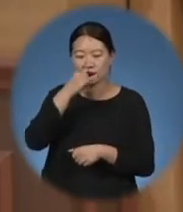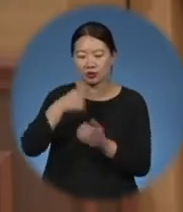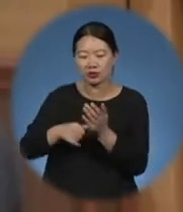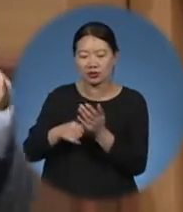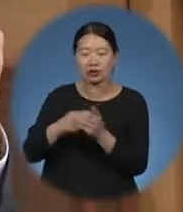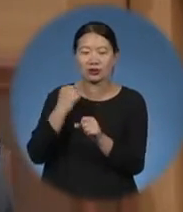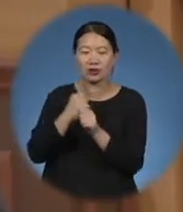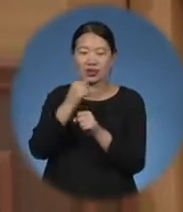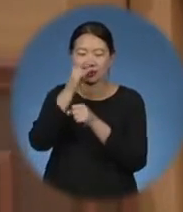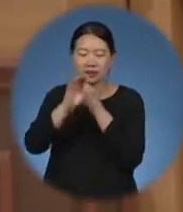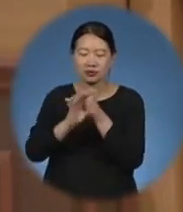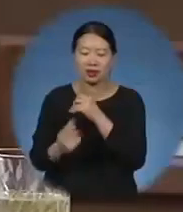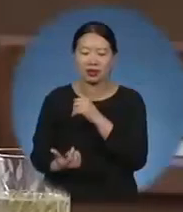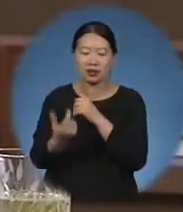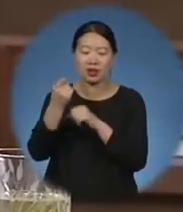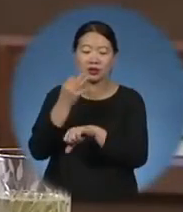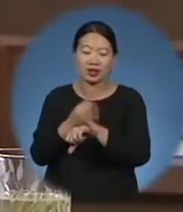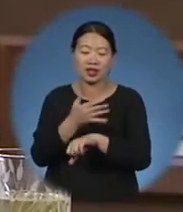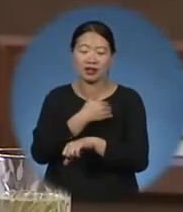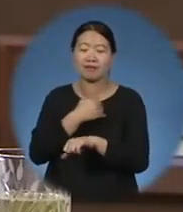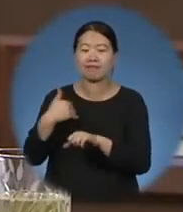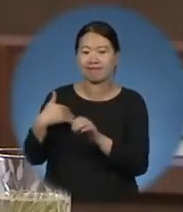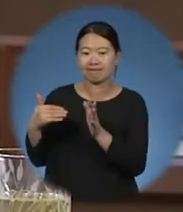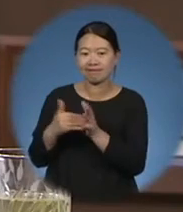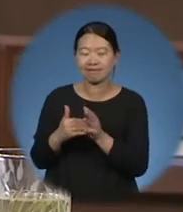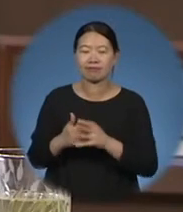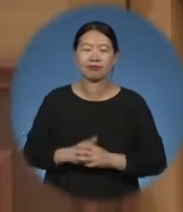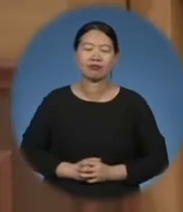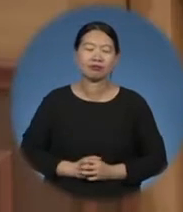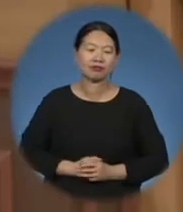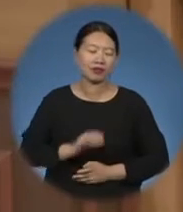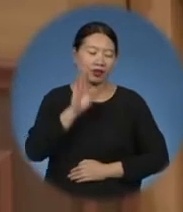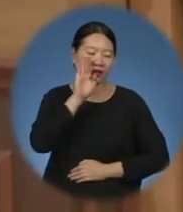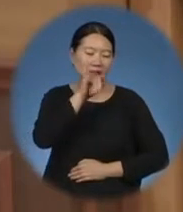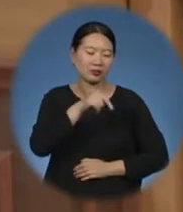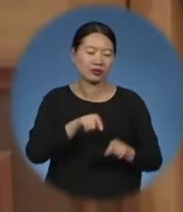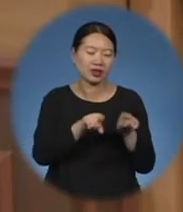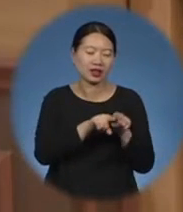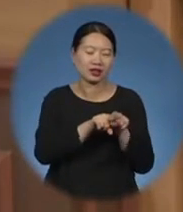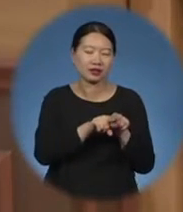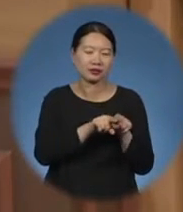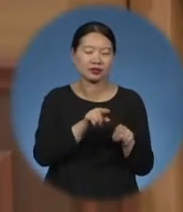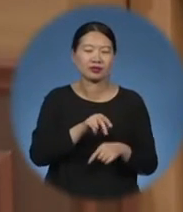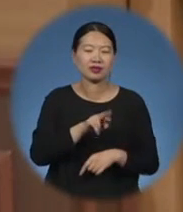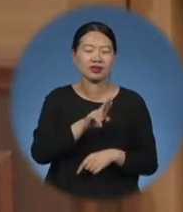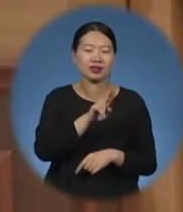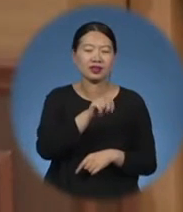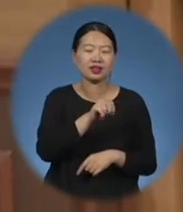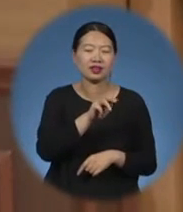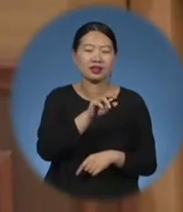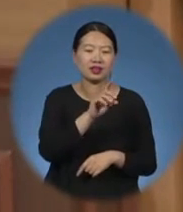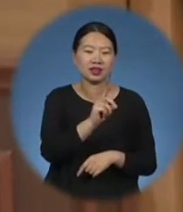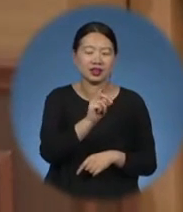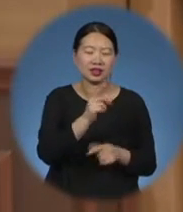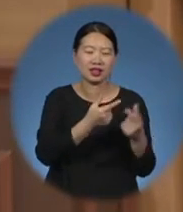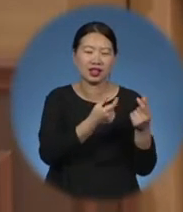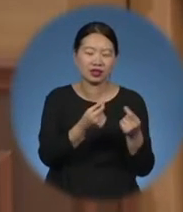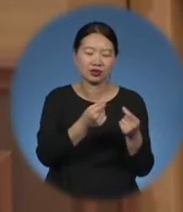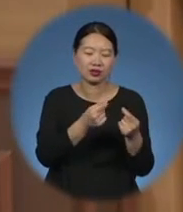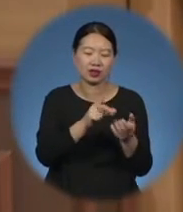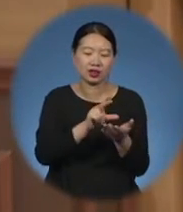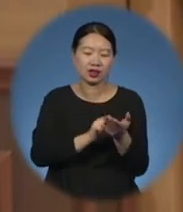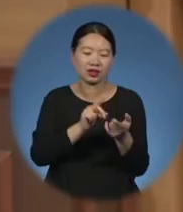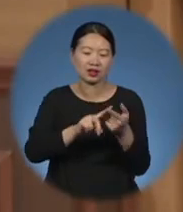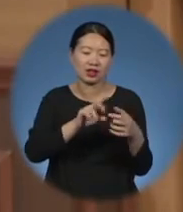되면 바로 또 살 수 있지 않습니까? 그래서 그렇죠. 미래부하고 연구 개발 R&D 하고 있는 그러한 과제에